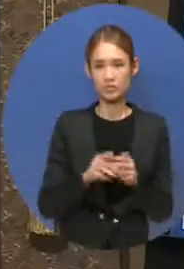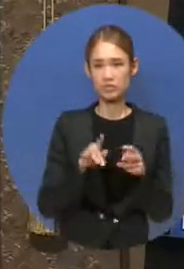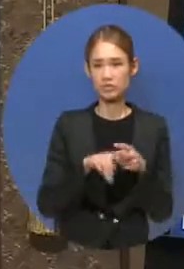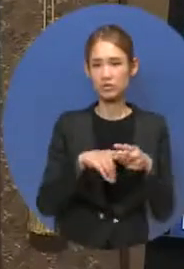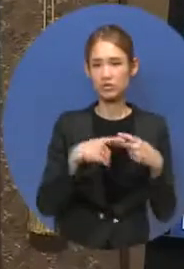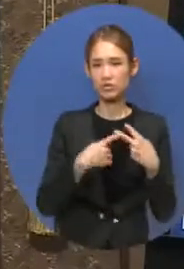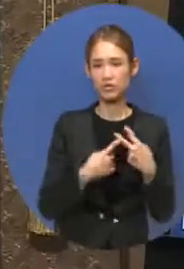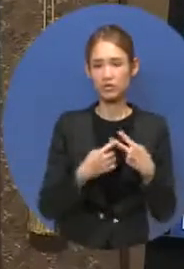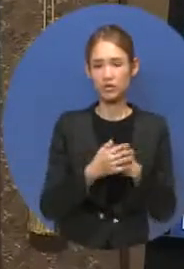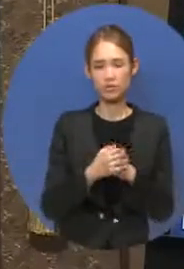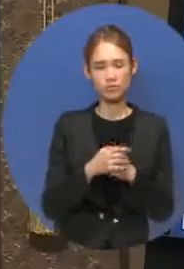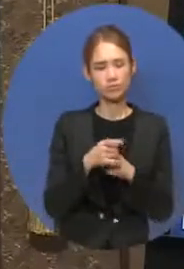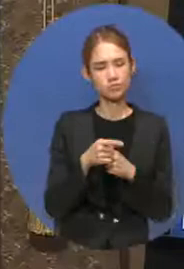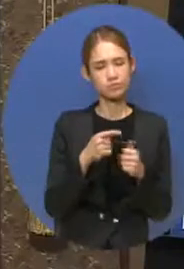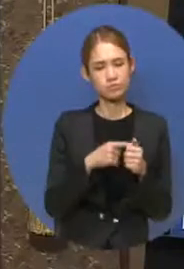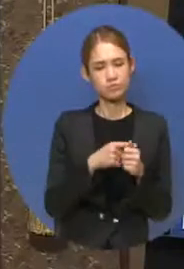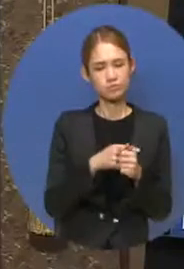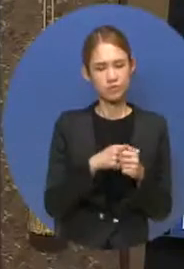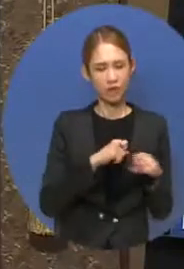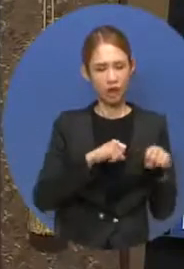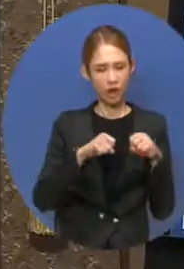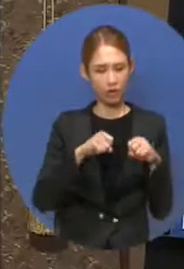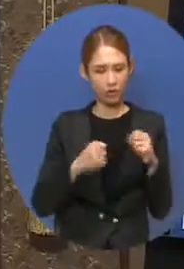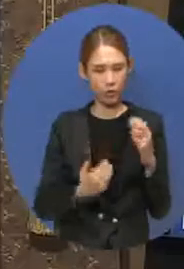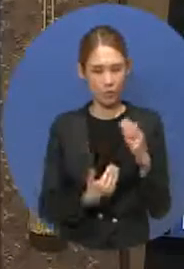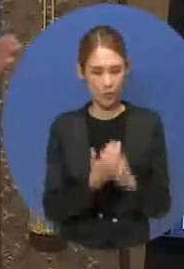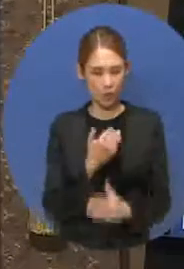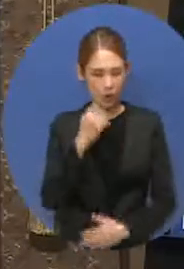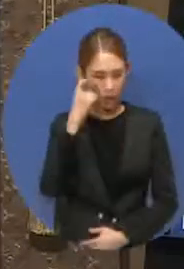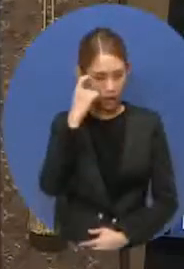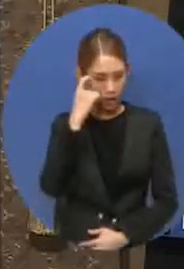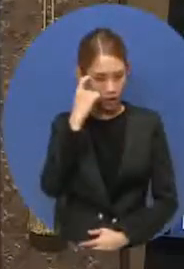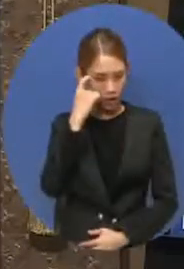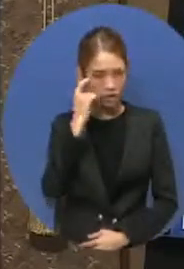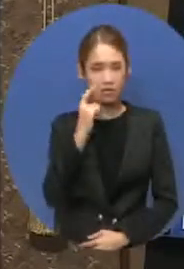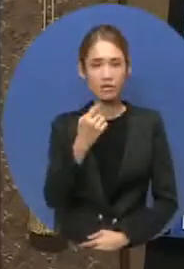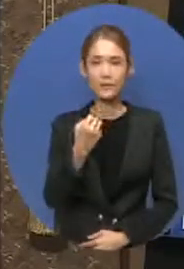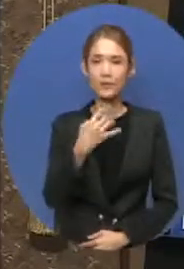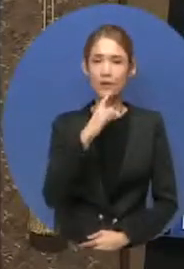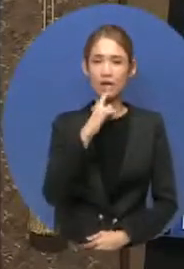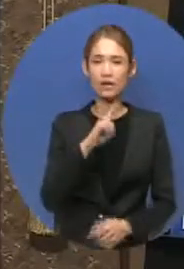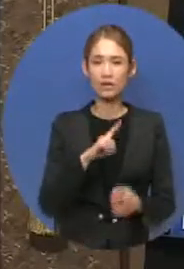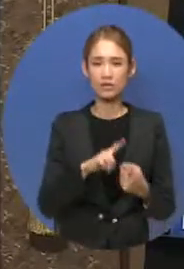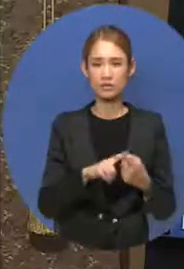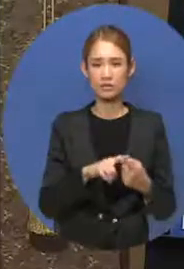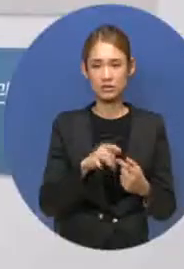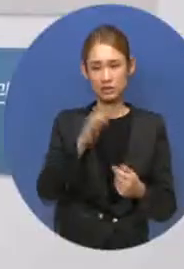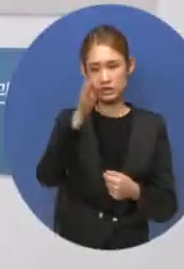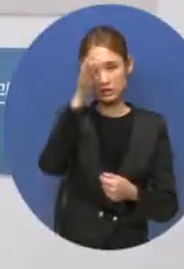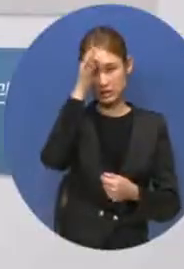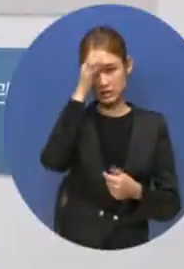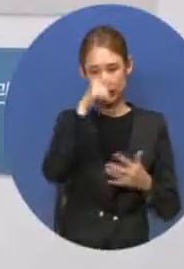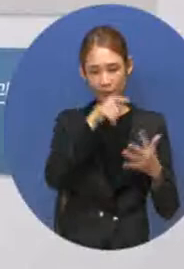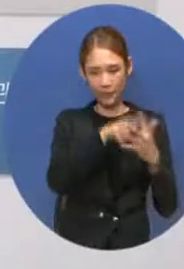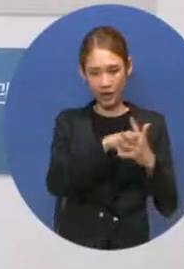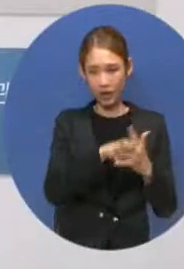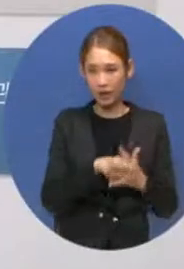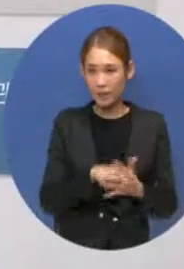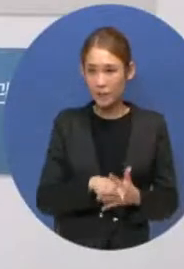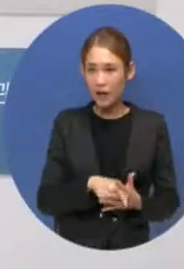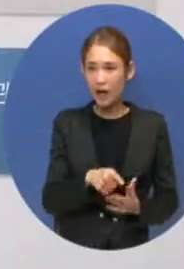이해한다기보다는 아, 저분이 왜 저런 행동을 하실까라고 하는 지금 말씀드렸던 그 기능을 파악하는